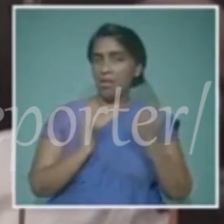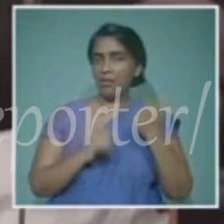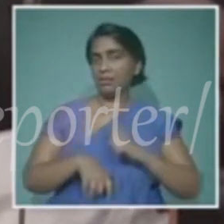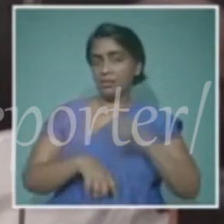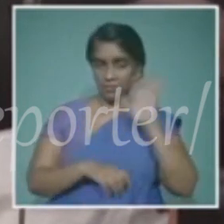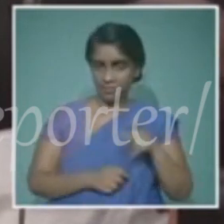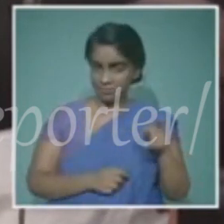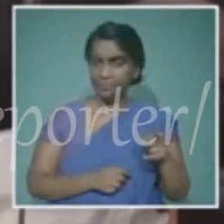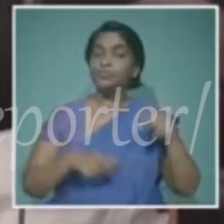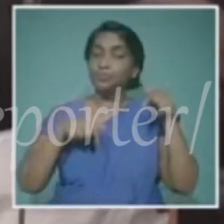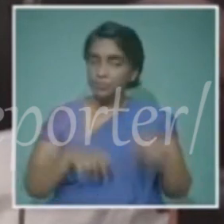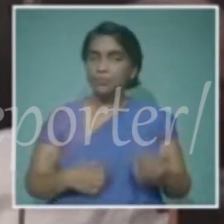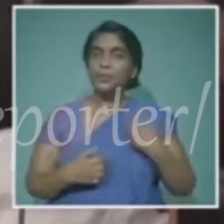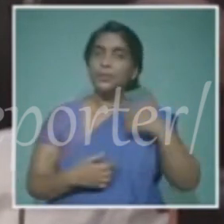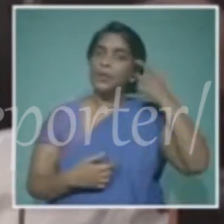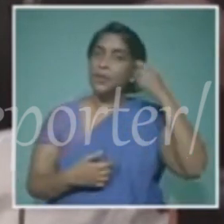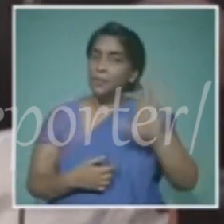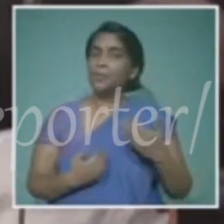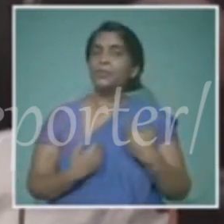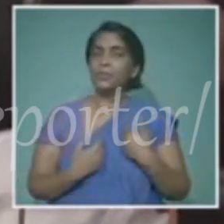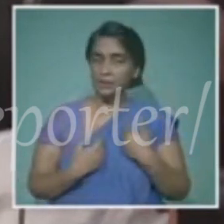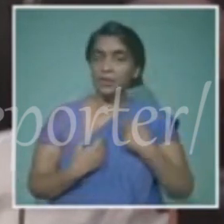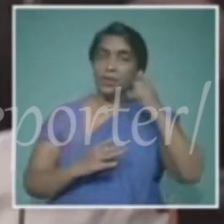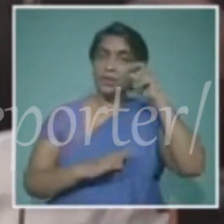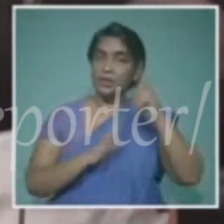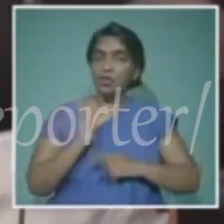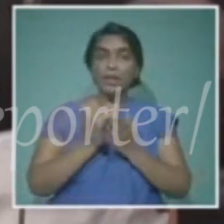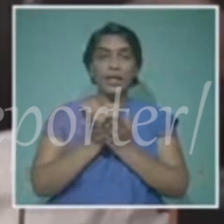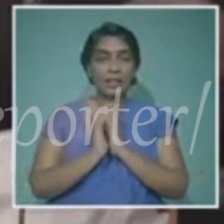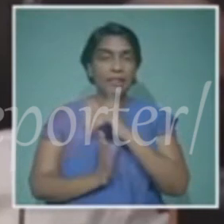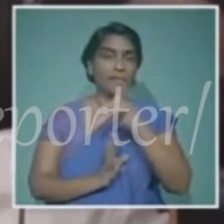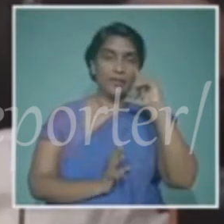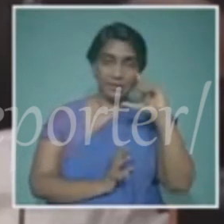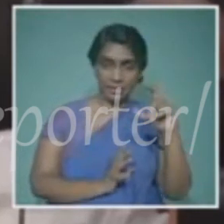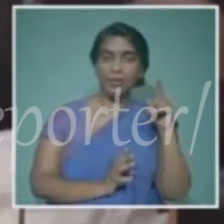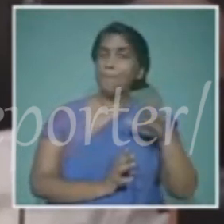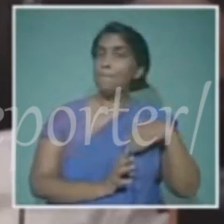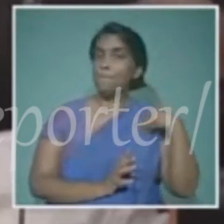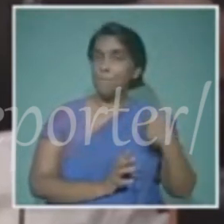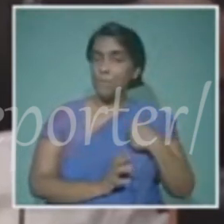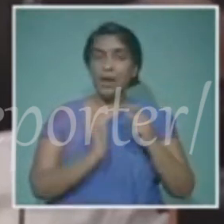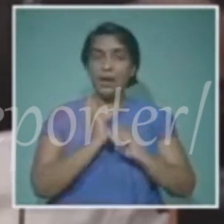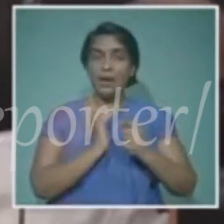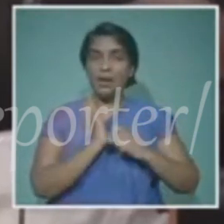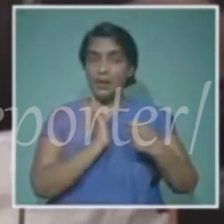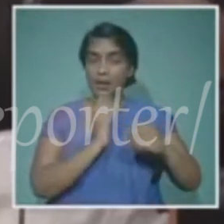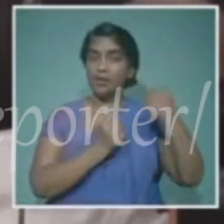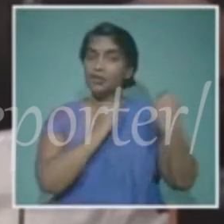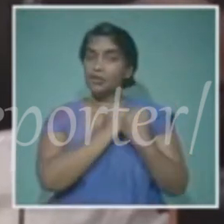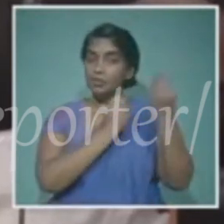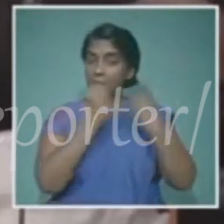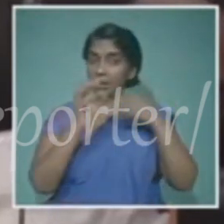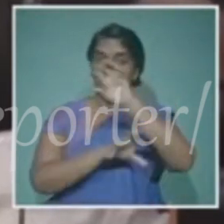තත්ත්වයක් වුණා. දැන් අපි බලාපොරොත්තු වන්නේ ජපානය, ඉන්දියාව හා චීනය ප්‍රධාන අපට ණය ආධාර ලබා දෙන රටවල්